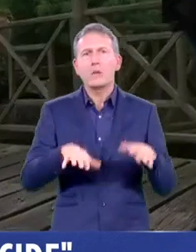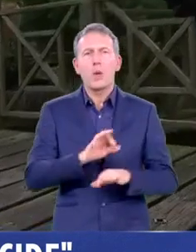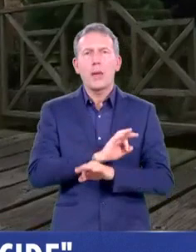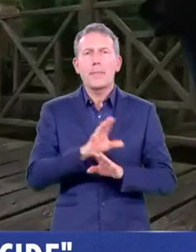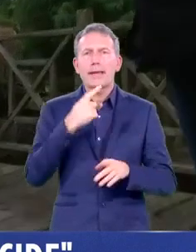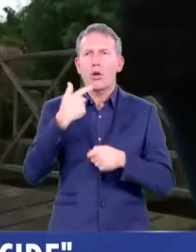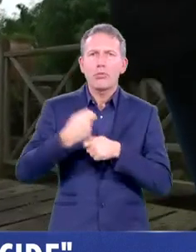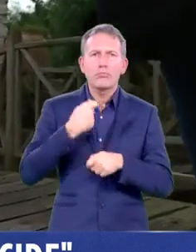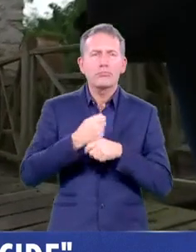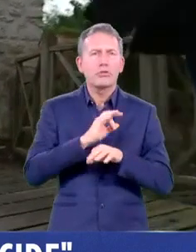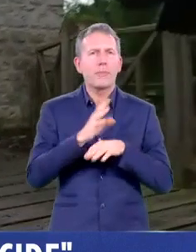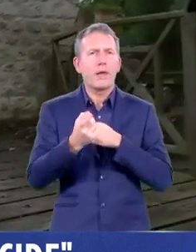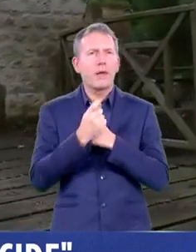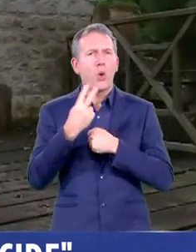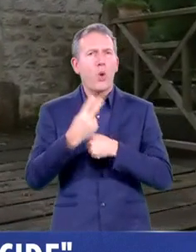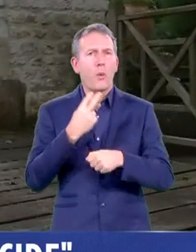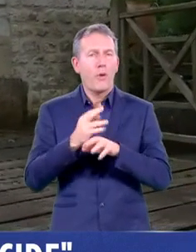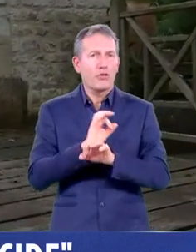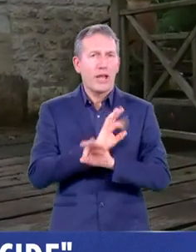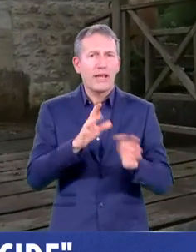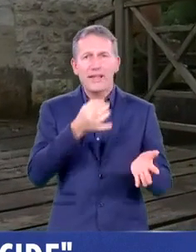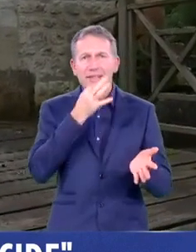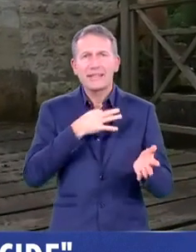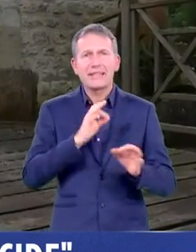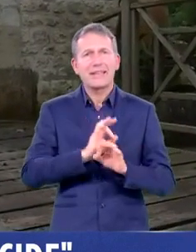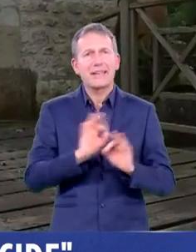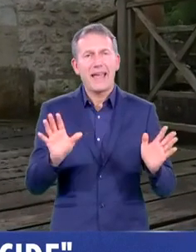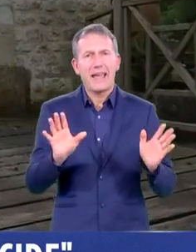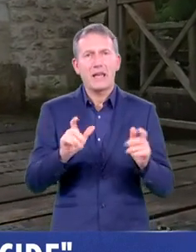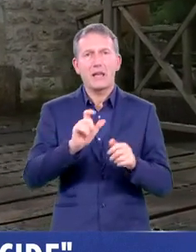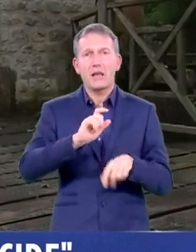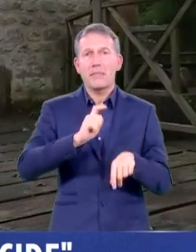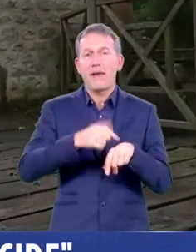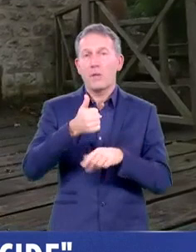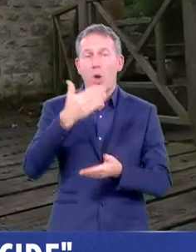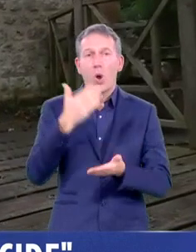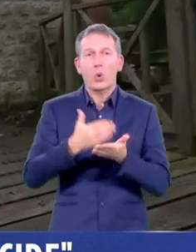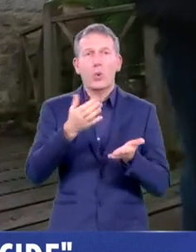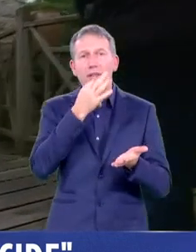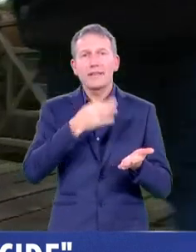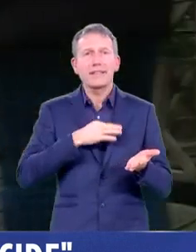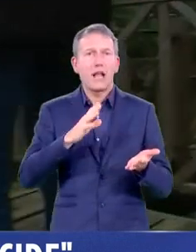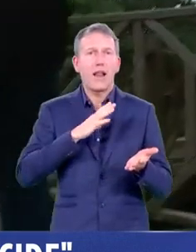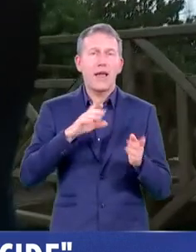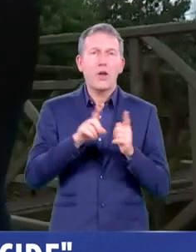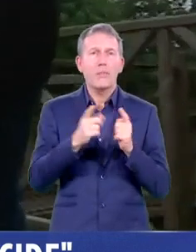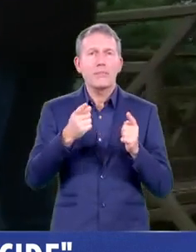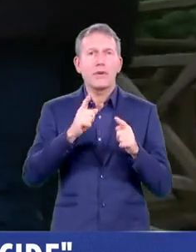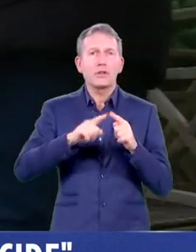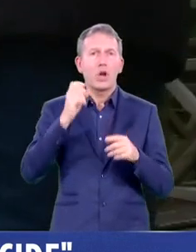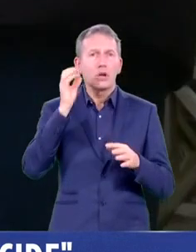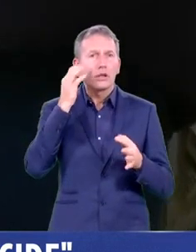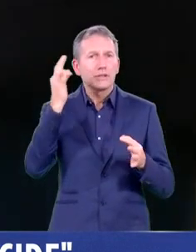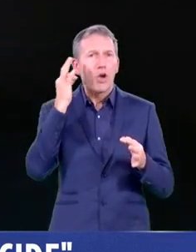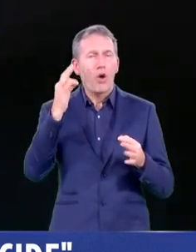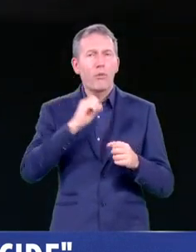me l'a jamais d'ailleurs reproché, personne ne m'a jamais ri. Et tout d'un coup, on me dit « Ah, mais il y a eu 100 alertes ». Moi, ça ne sonne pas